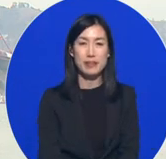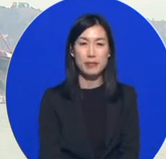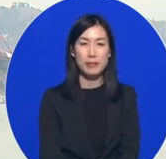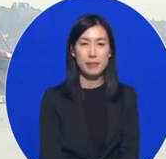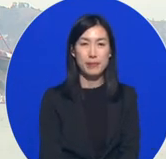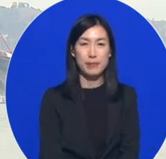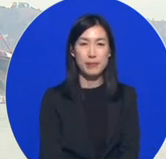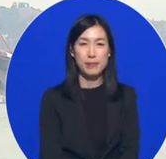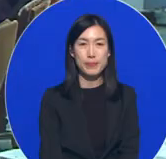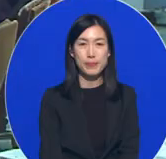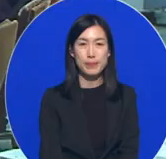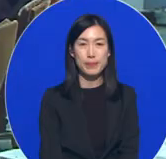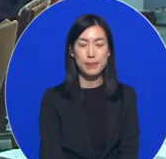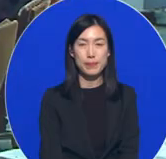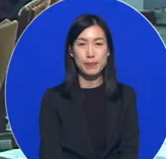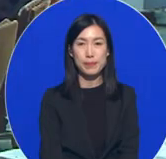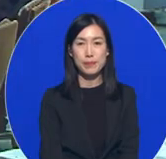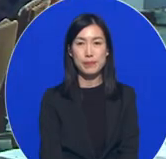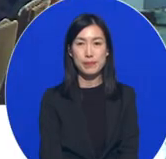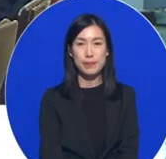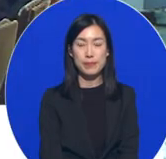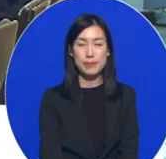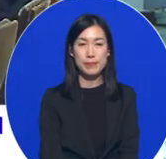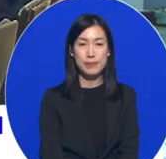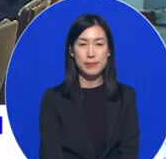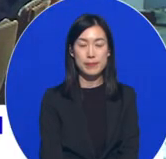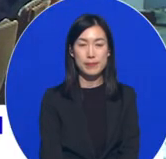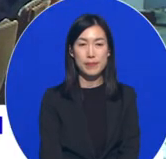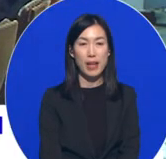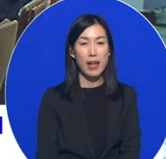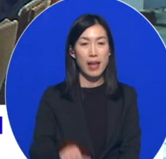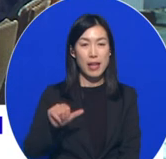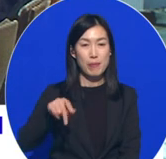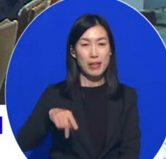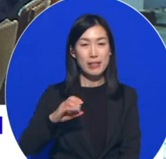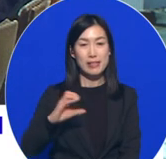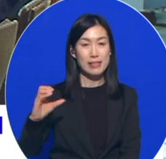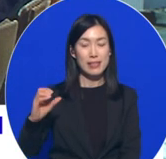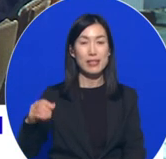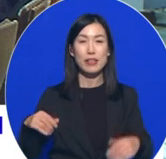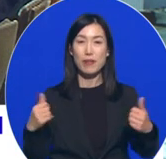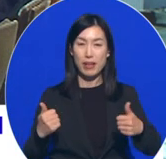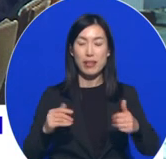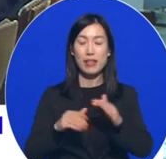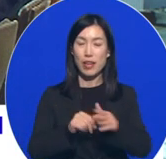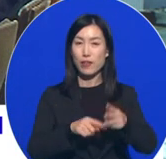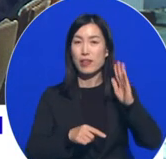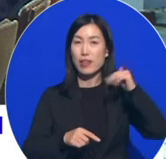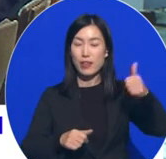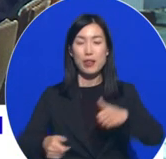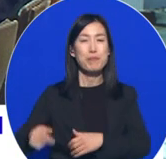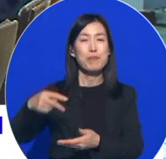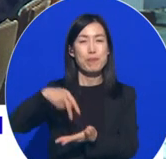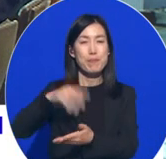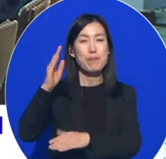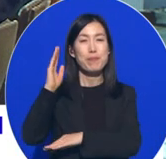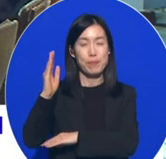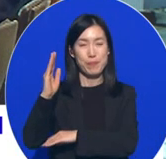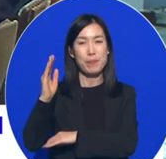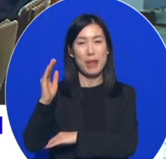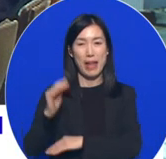문기혁 있니다 본격적으로 시작된 에이펙 정상 회의에서 윤성열 대통령이 연설에